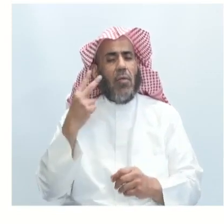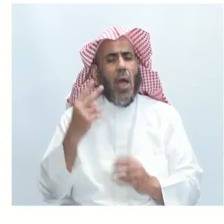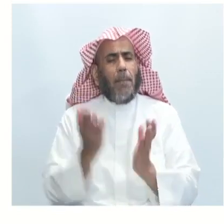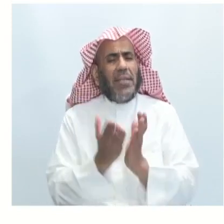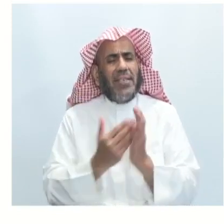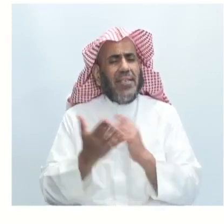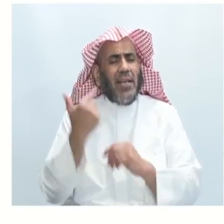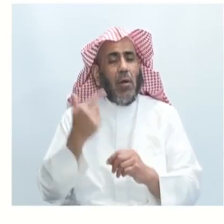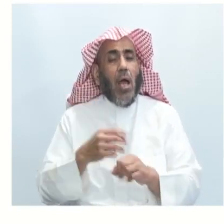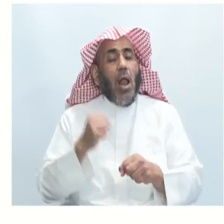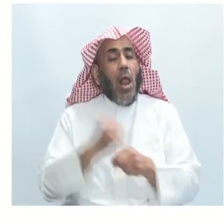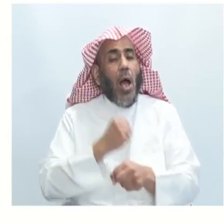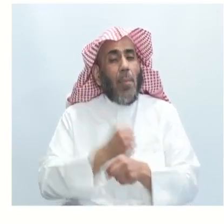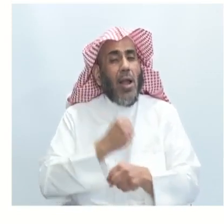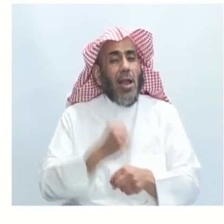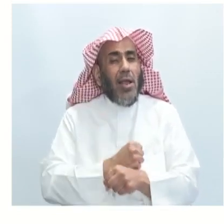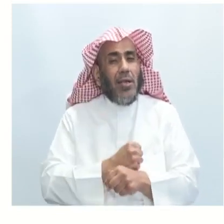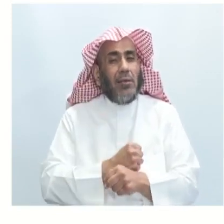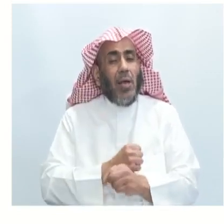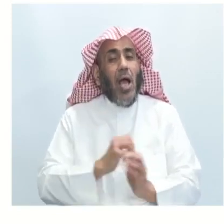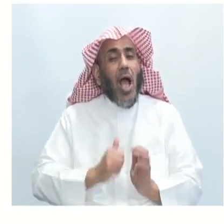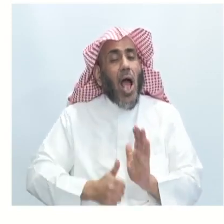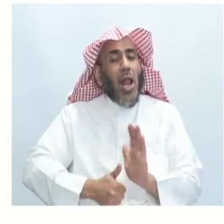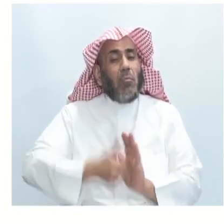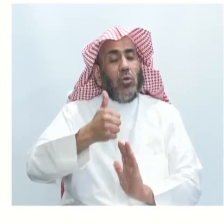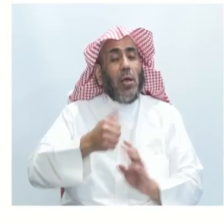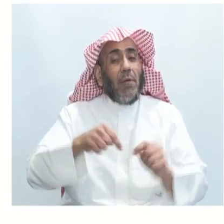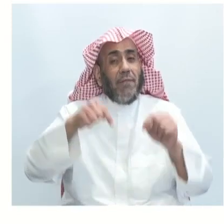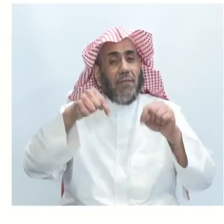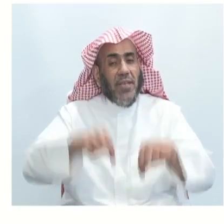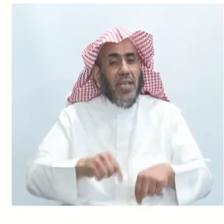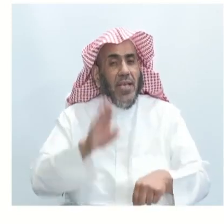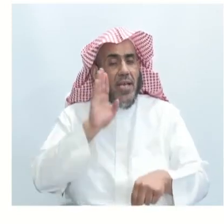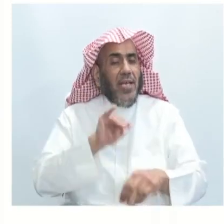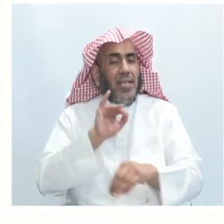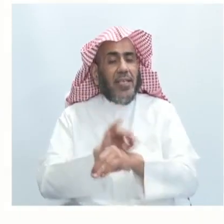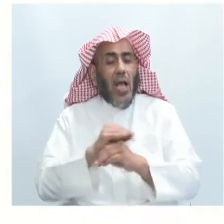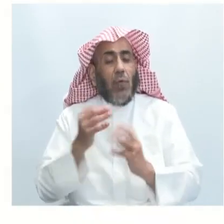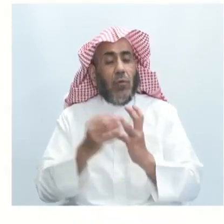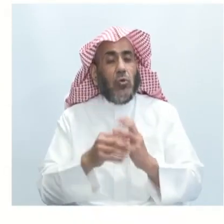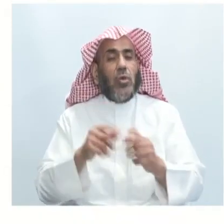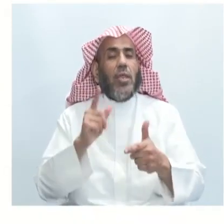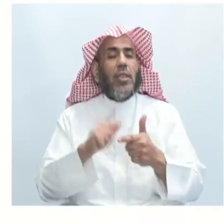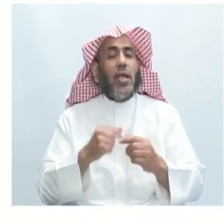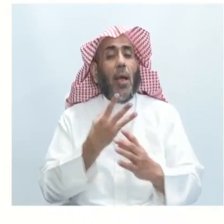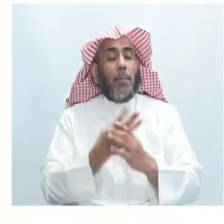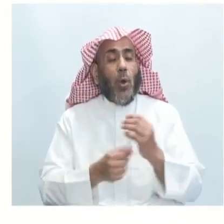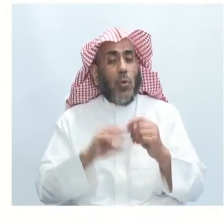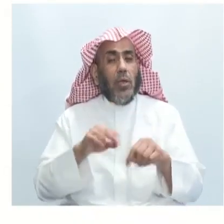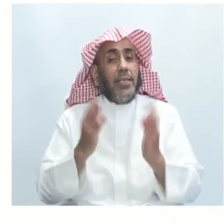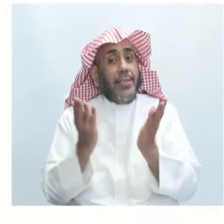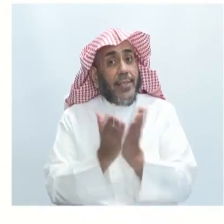السابق العمليات المساهمه في التعلم في الجزء الثاني ابنائي وبناتي الطلاب